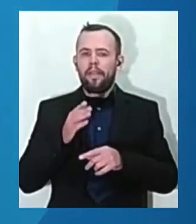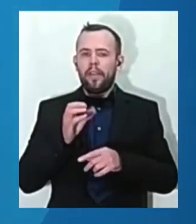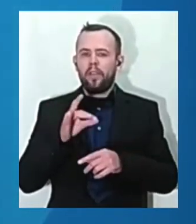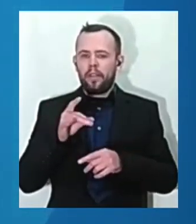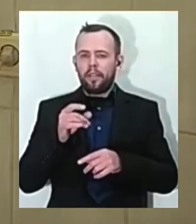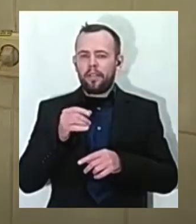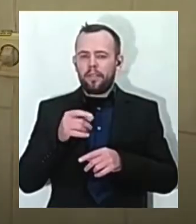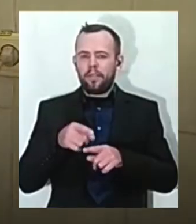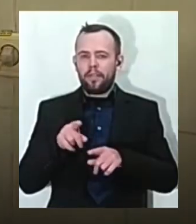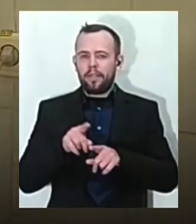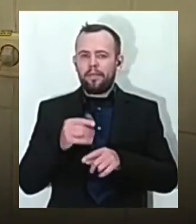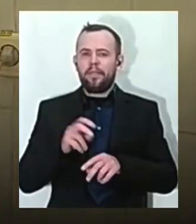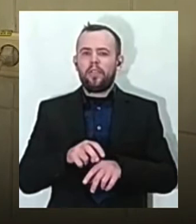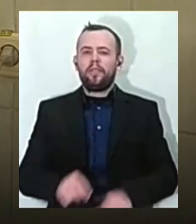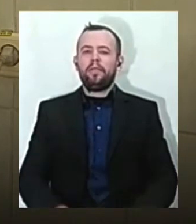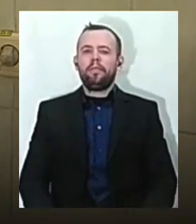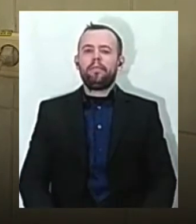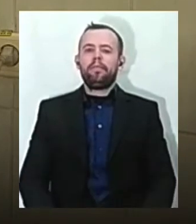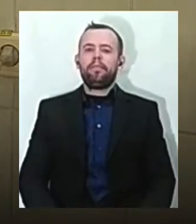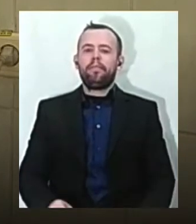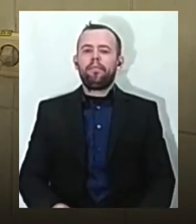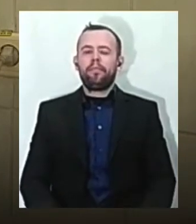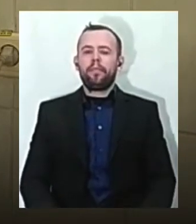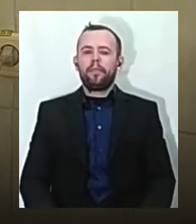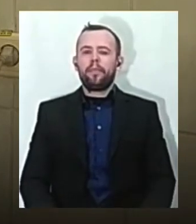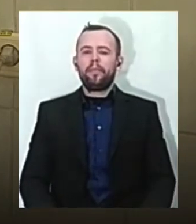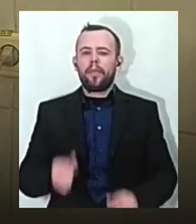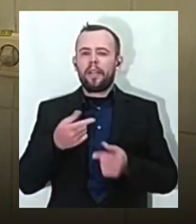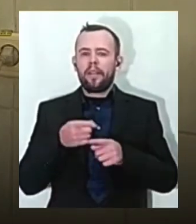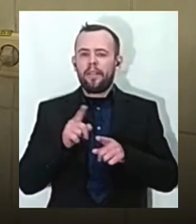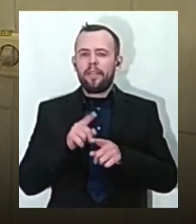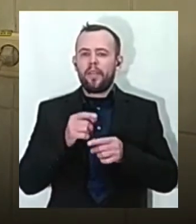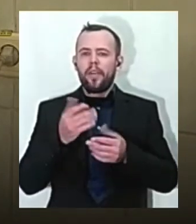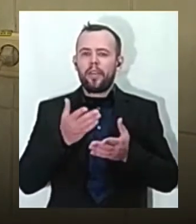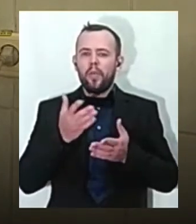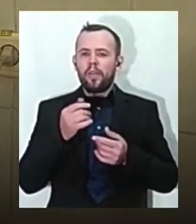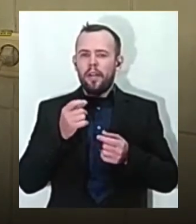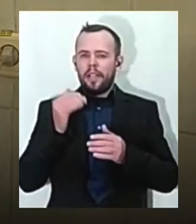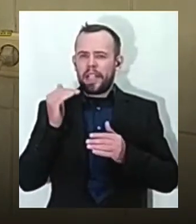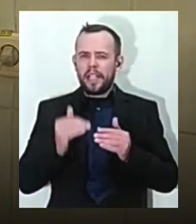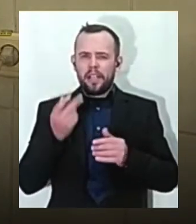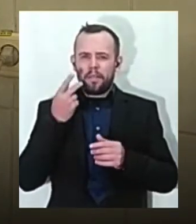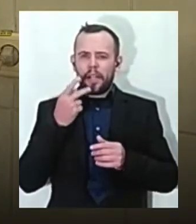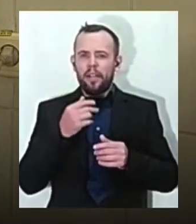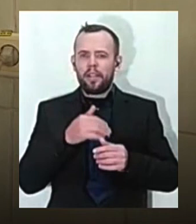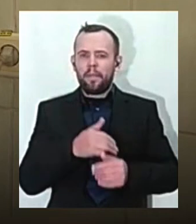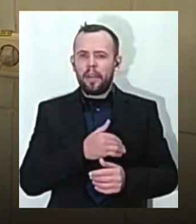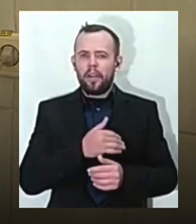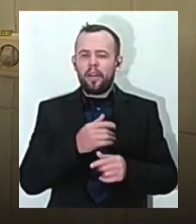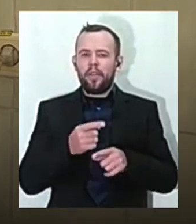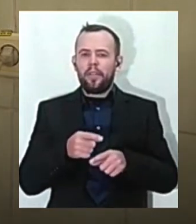Петро Хіміч. Навіть низька плюсова температура, коли вітер